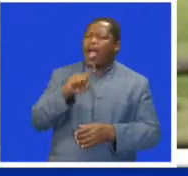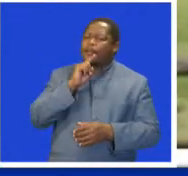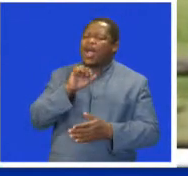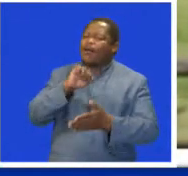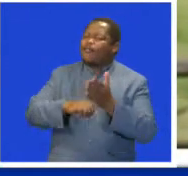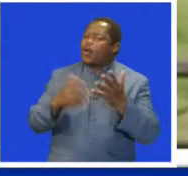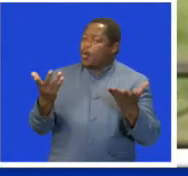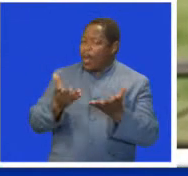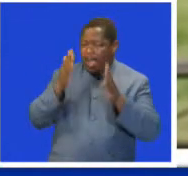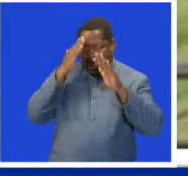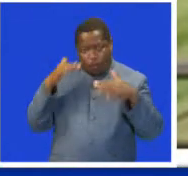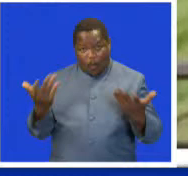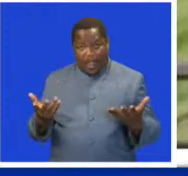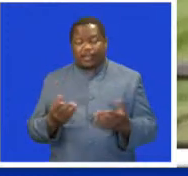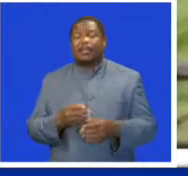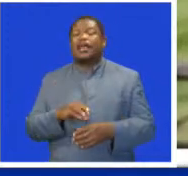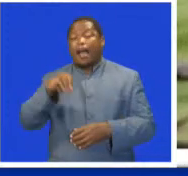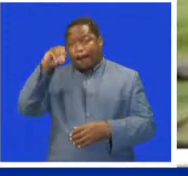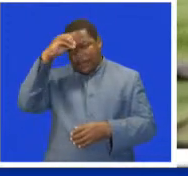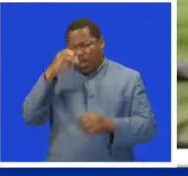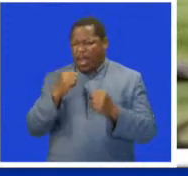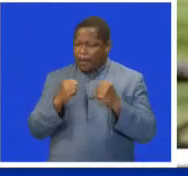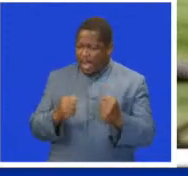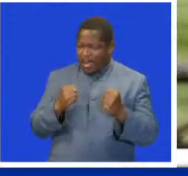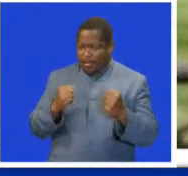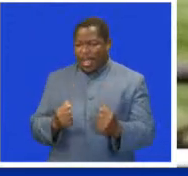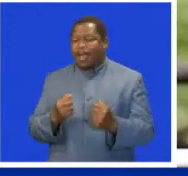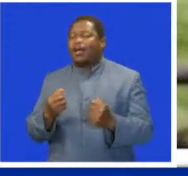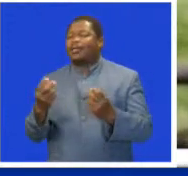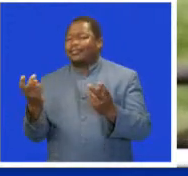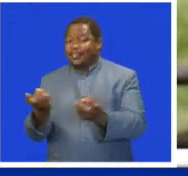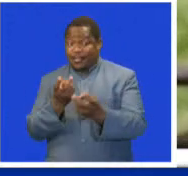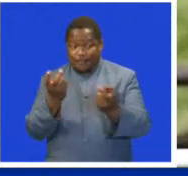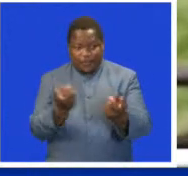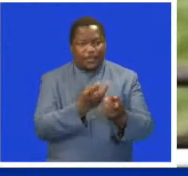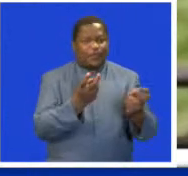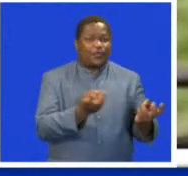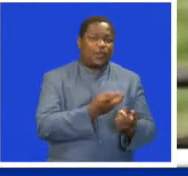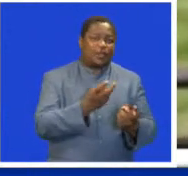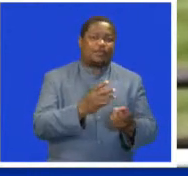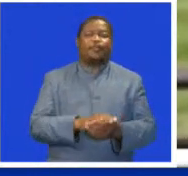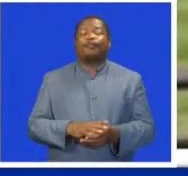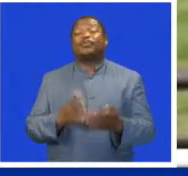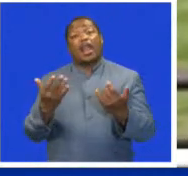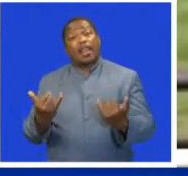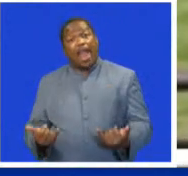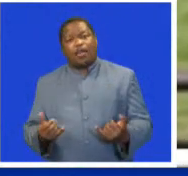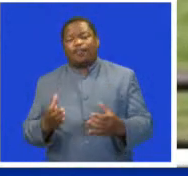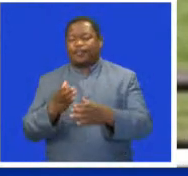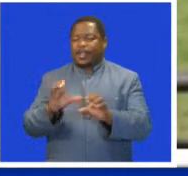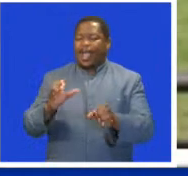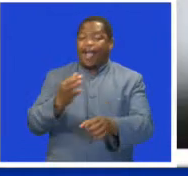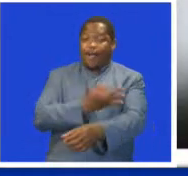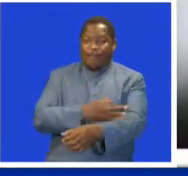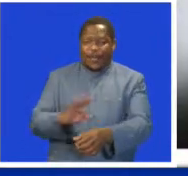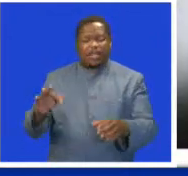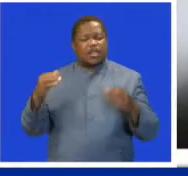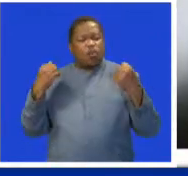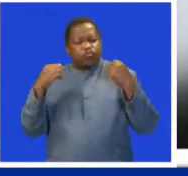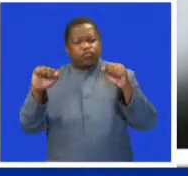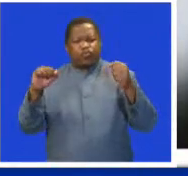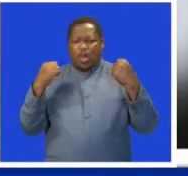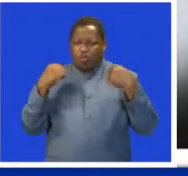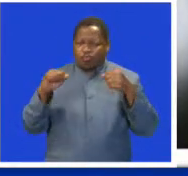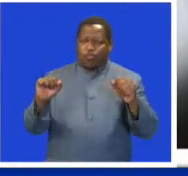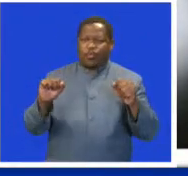batfolakale. Lokubulawa kwalamahashi sekubange umsimbo lomkhulu kulela live lesekwende kutse lihovisi lelikhulu lemaphoyisa